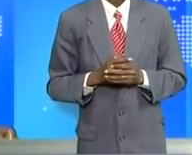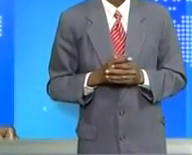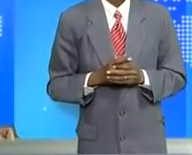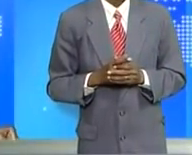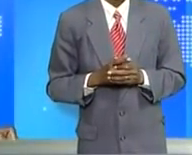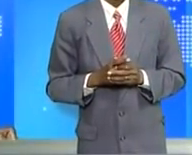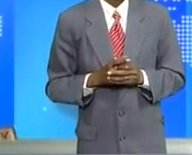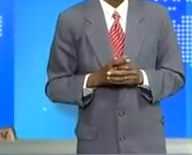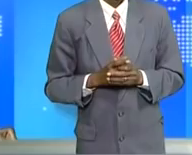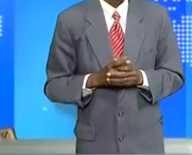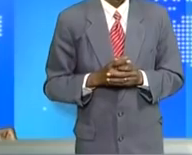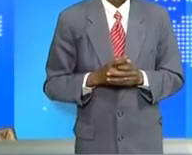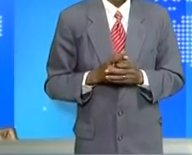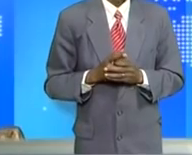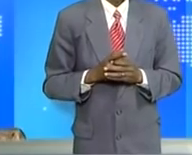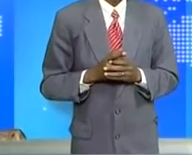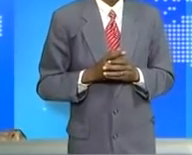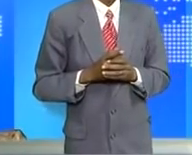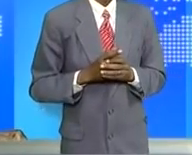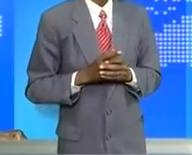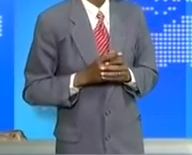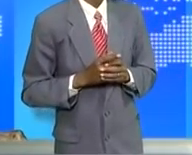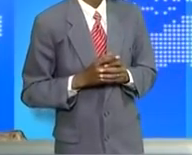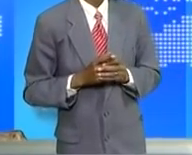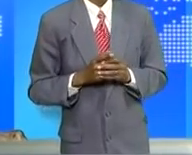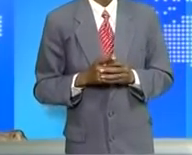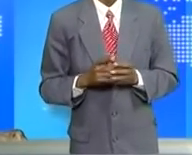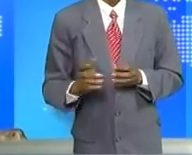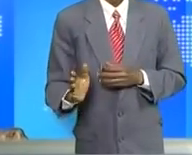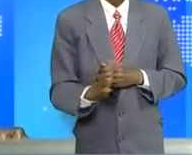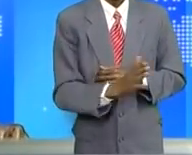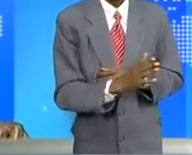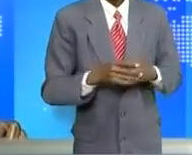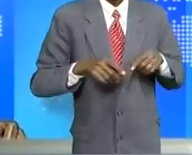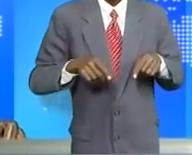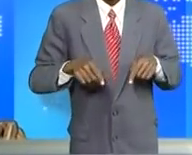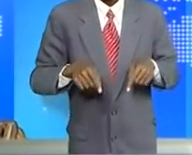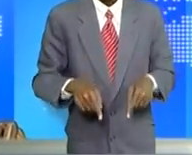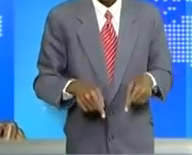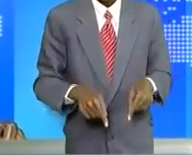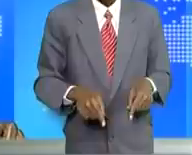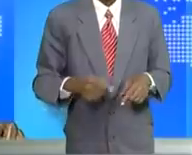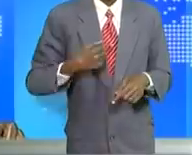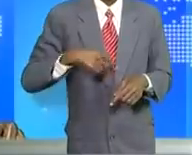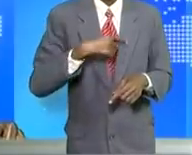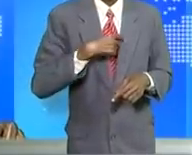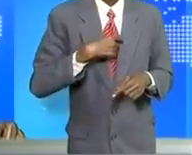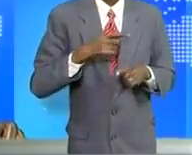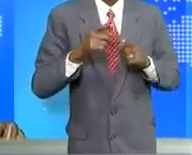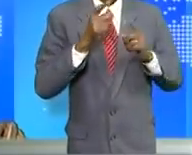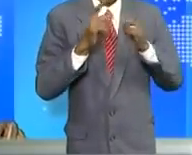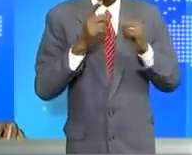Des dizaines de mouchoirs blancs ont été agités vendredi en Zambie dans un hommage national au père de l'indépendance, Kenneth